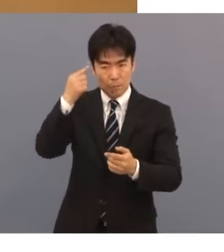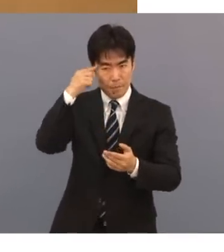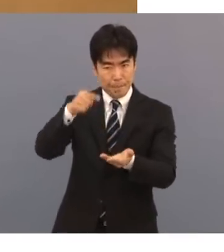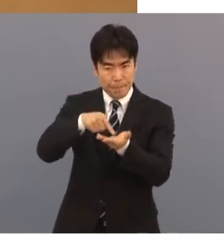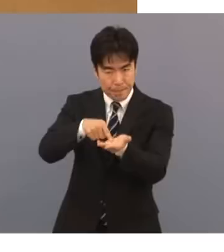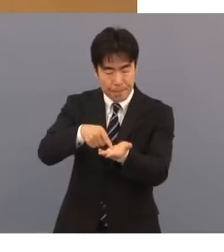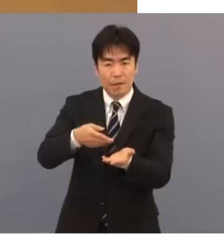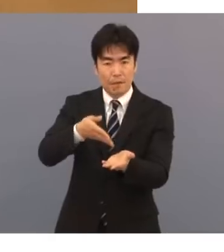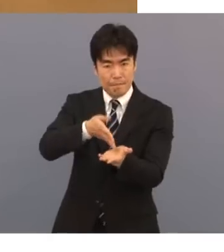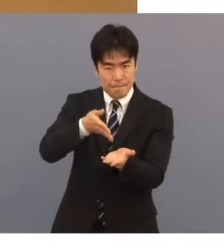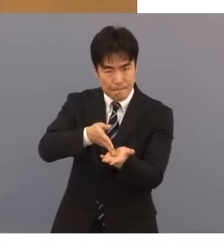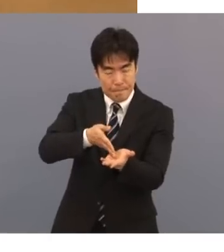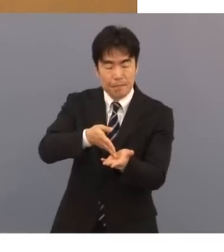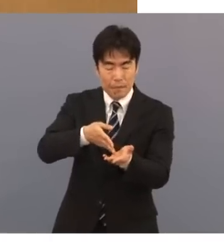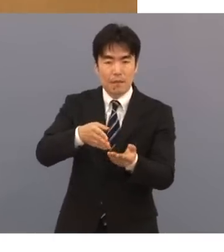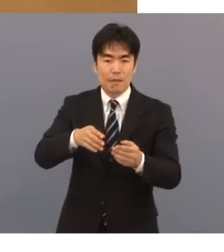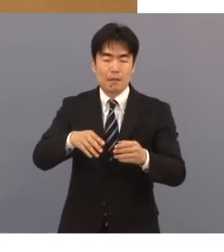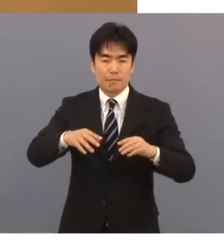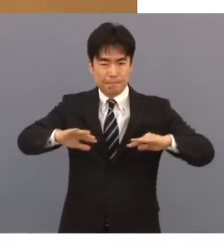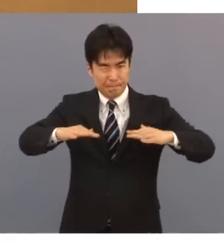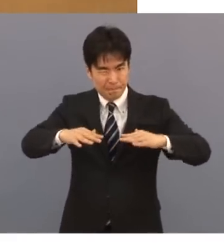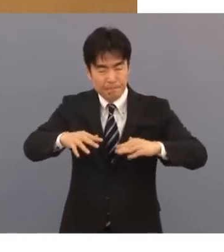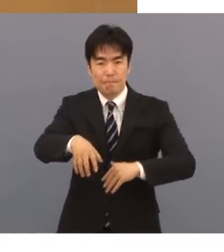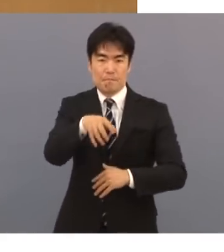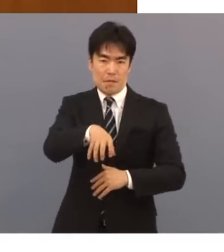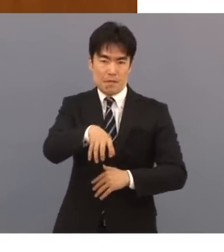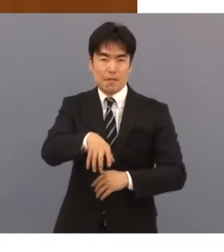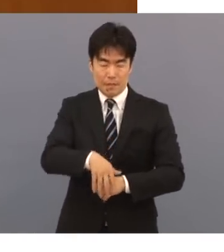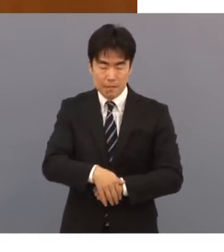させるため議論をする場です。